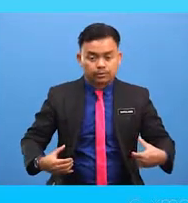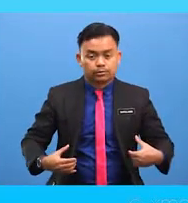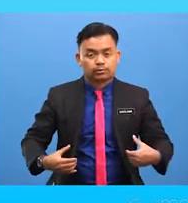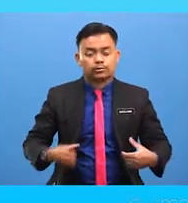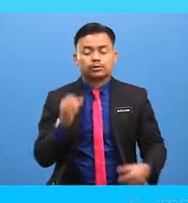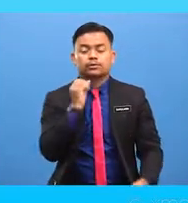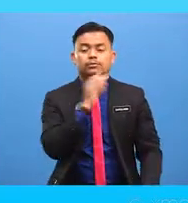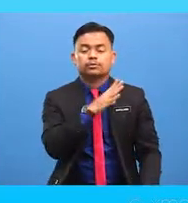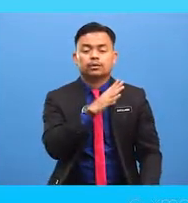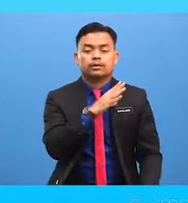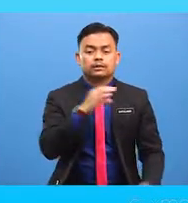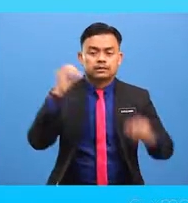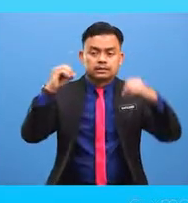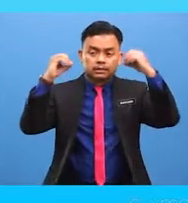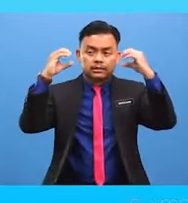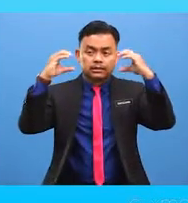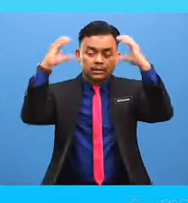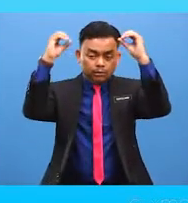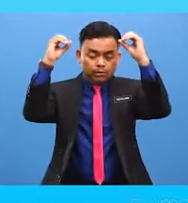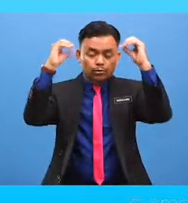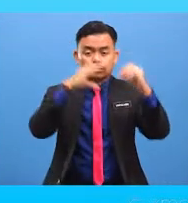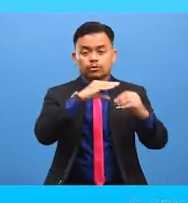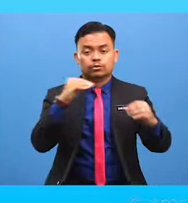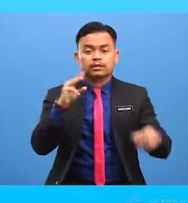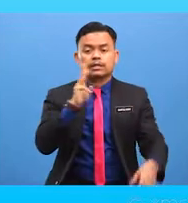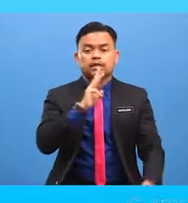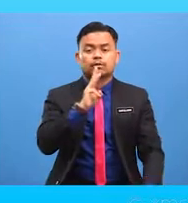karbon dioksida dan wap air.